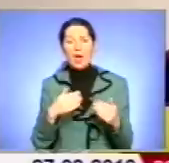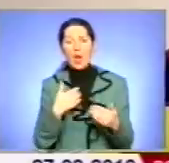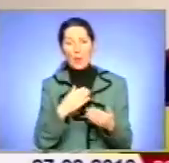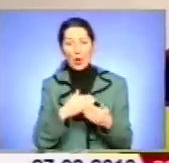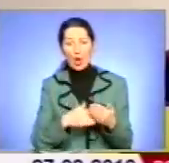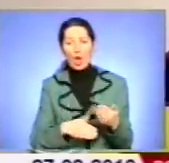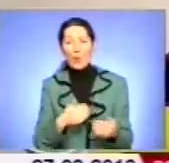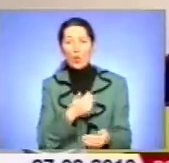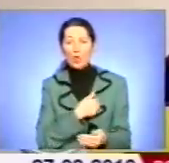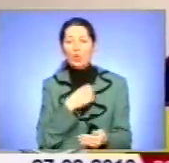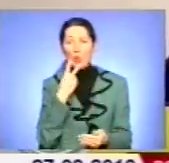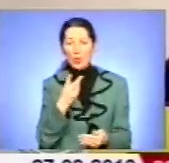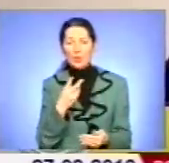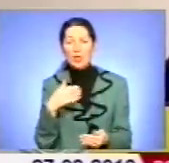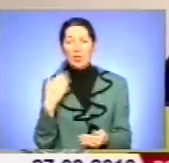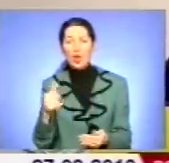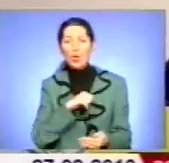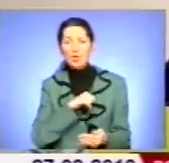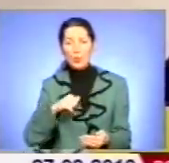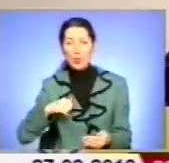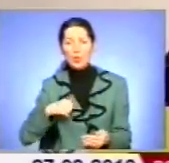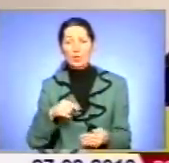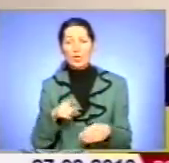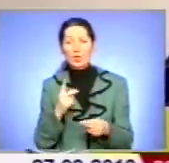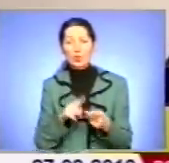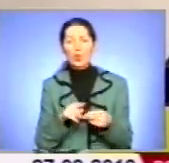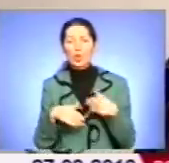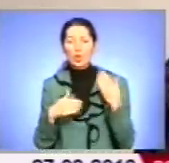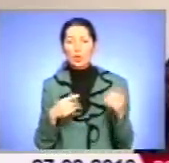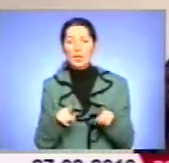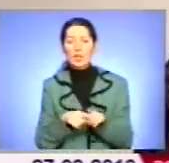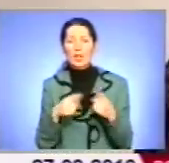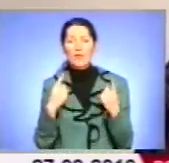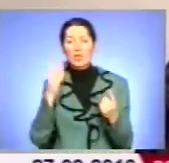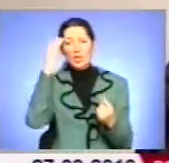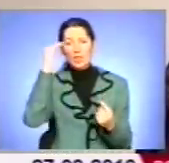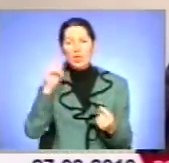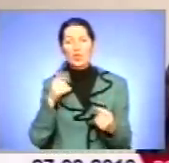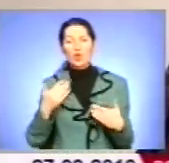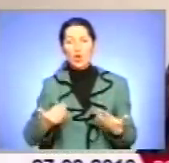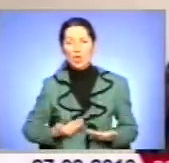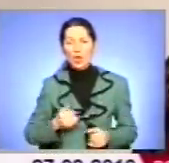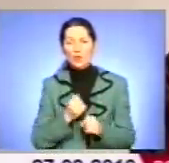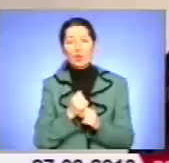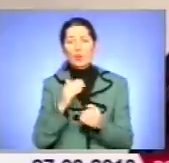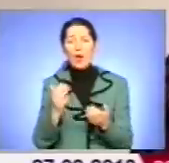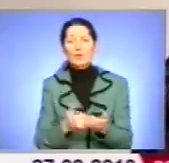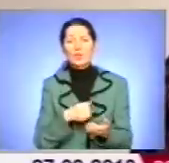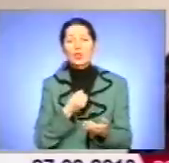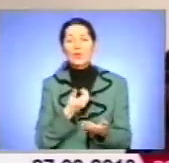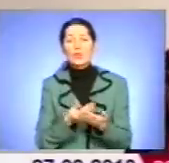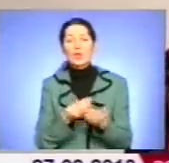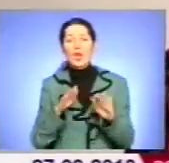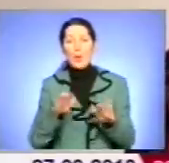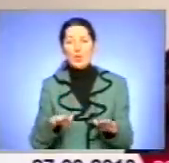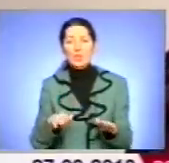розгубленість. А з іншої сторони, такий великий талант, який живо працював і знайшов собі місце і в Російській імперії, і в Росії,